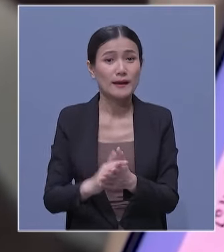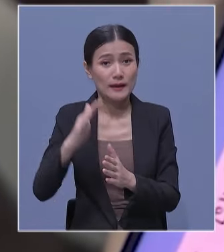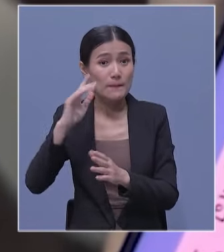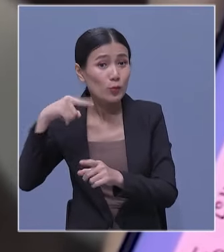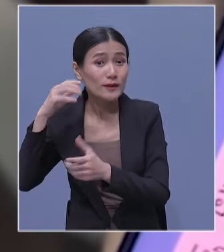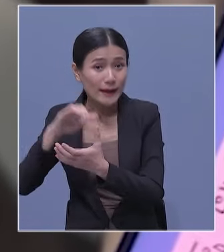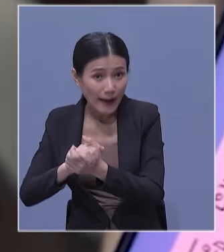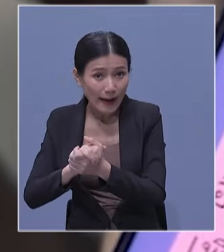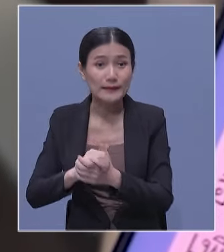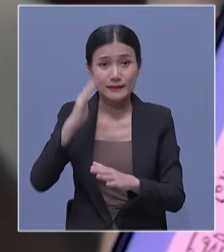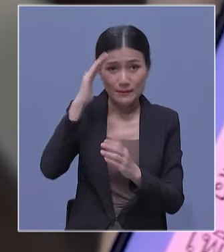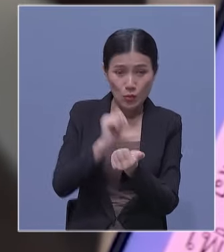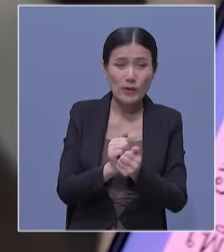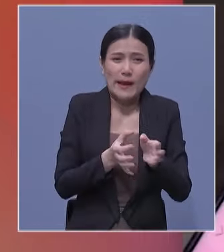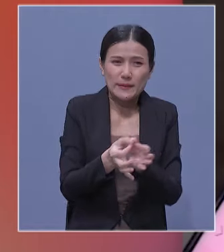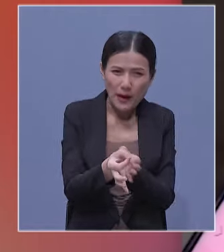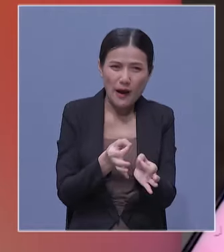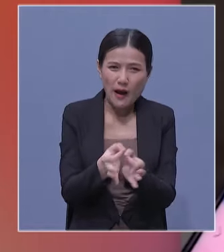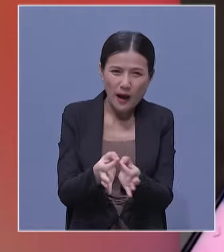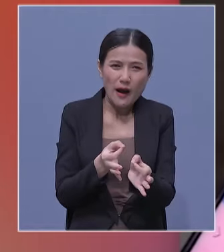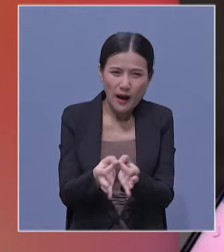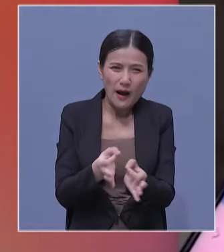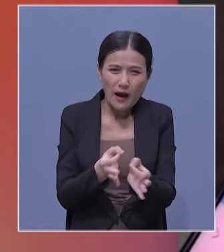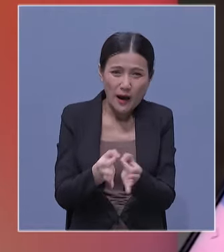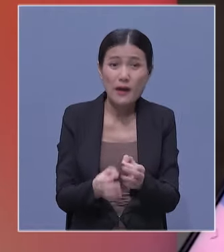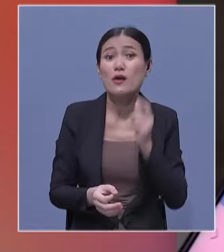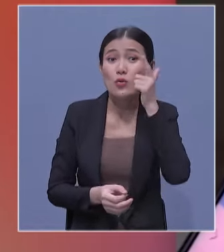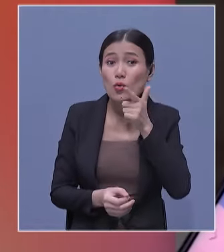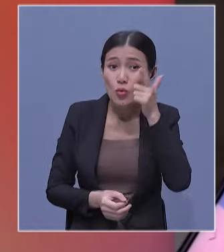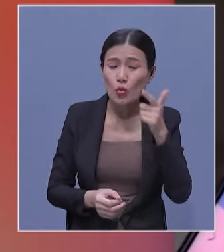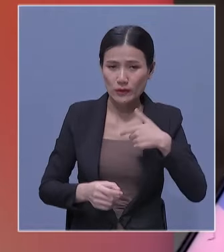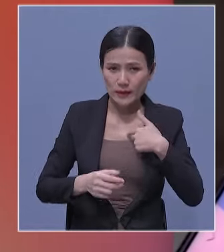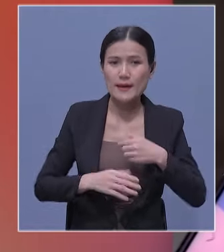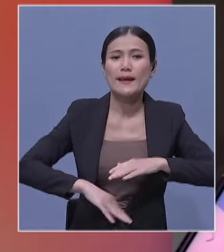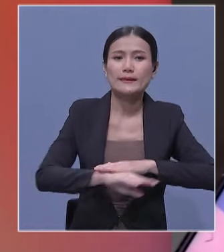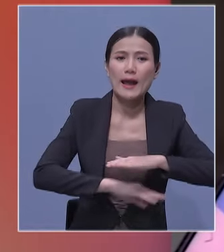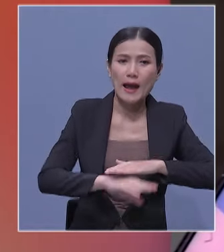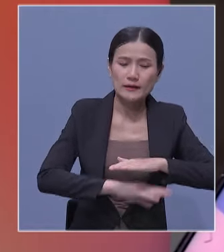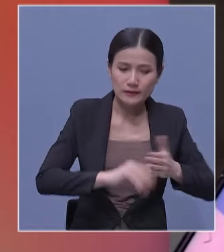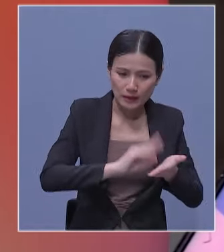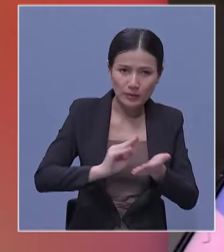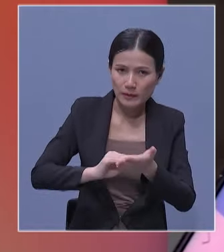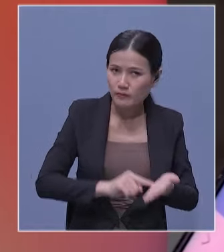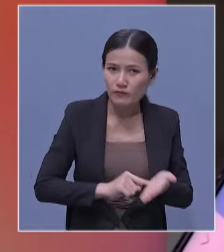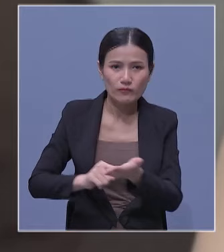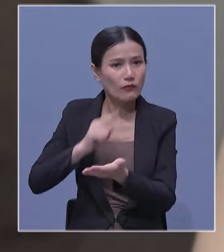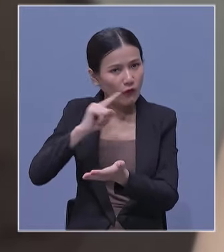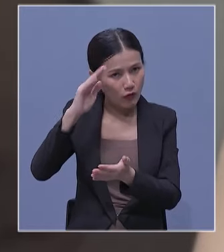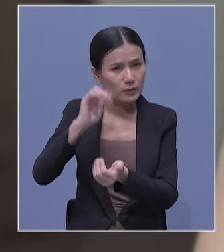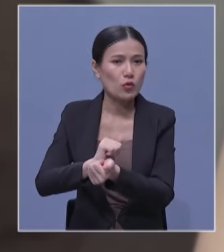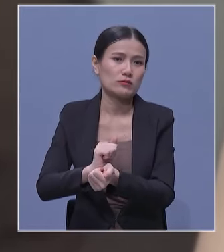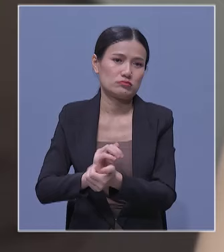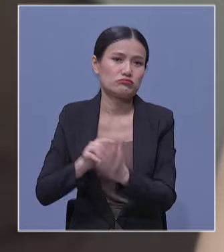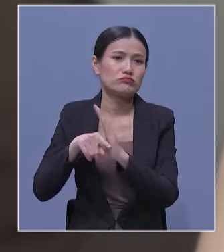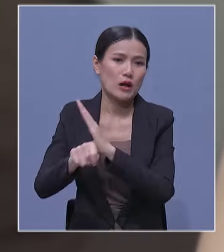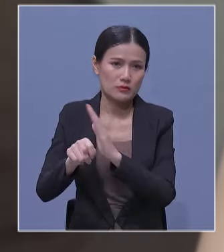ภรรยาจากทั้งตำรวจแล้วเนี่ยนะคะเดี๋ยวคุณไพฑูรจะรวบรวมหลักฐานไปแจ้งความกับสพเมืองตราชอีกทีนึงค่ะโอถ้า